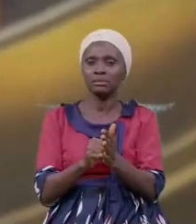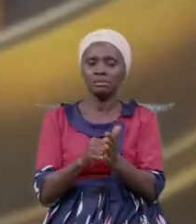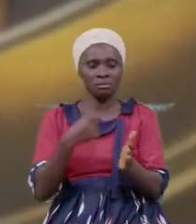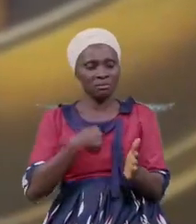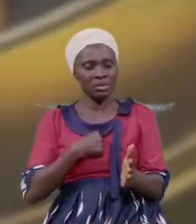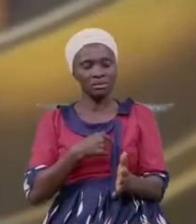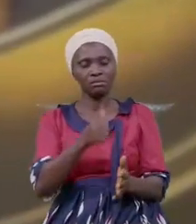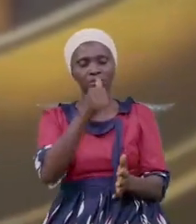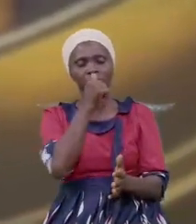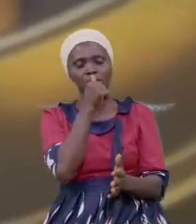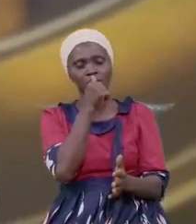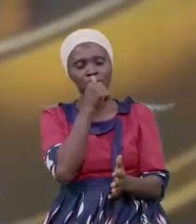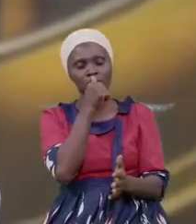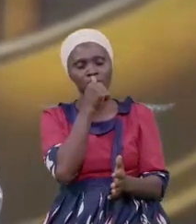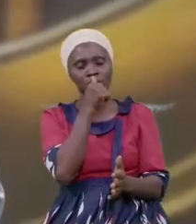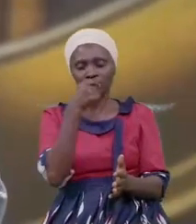suis